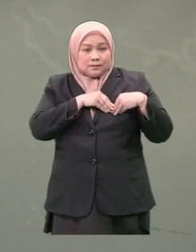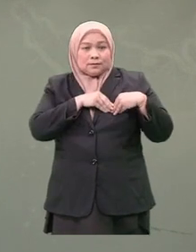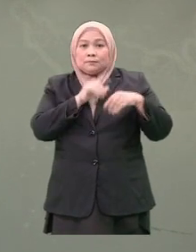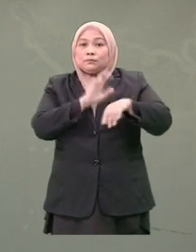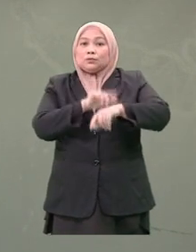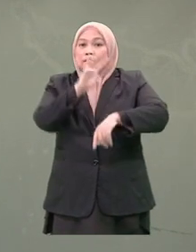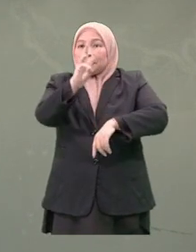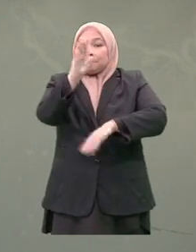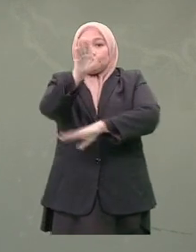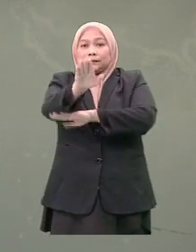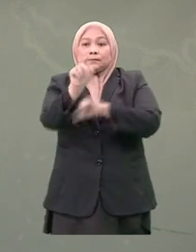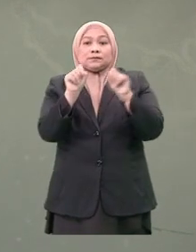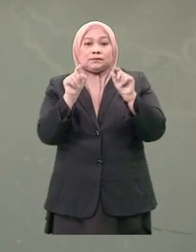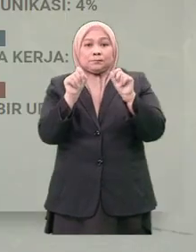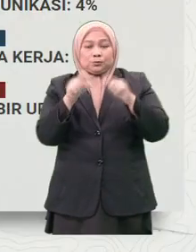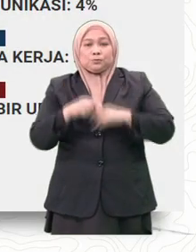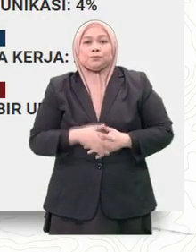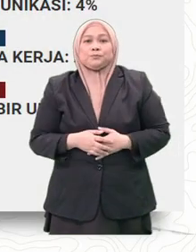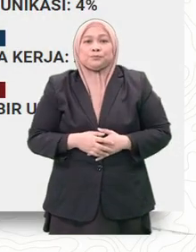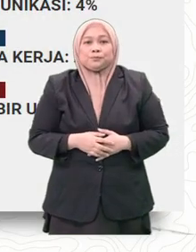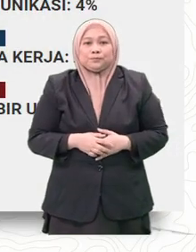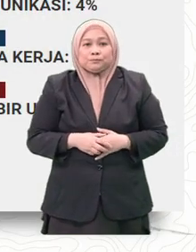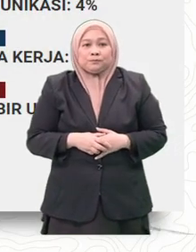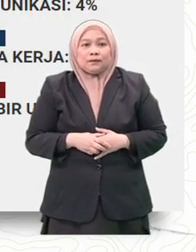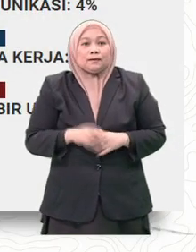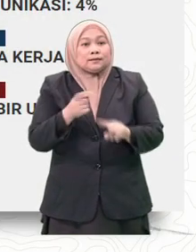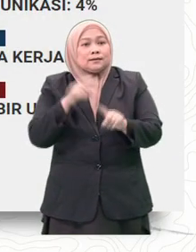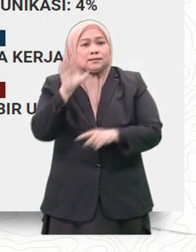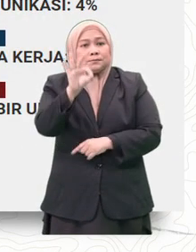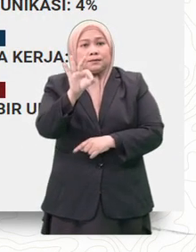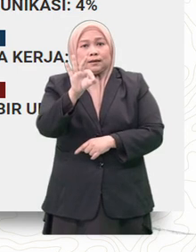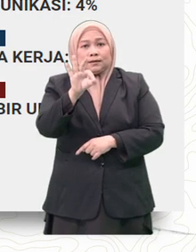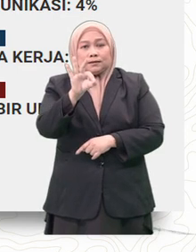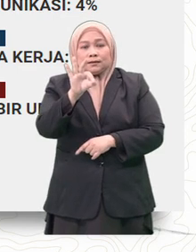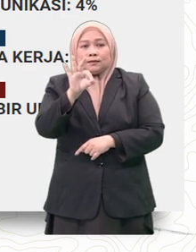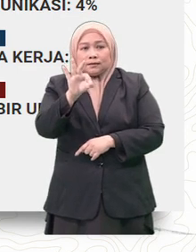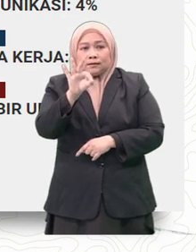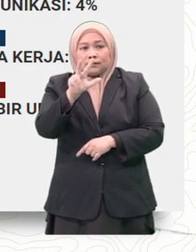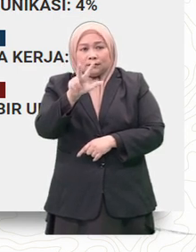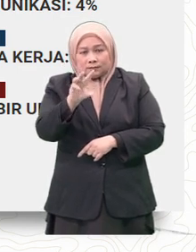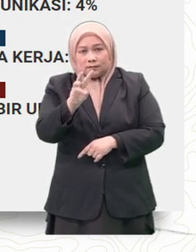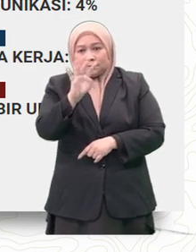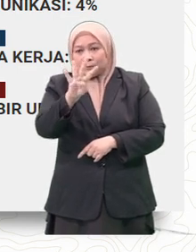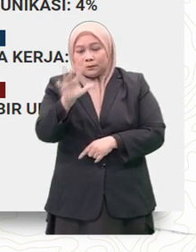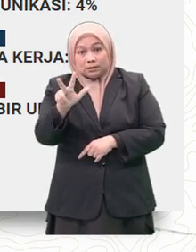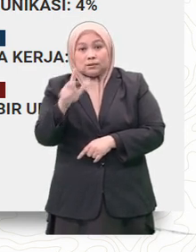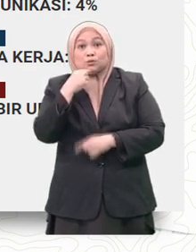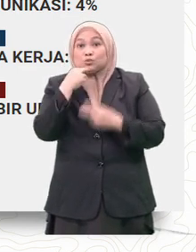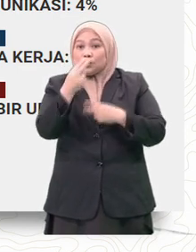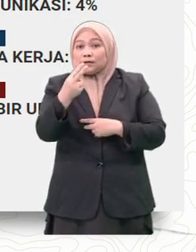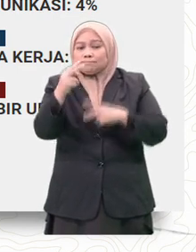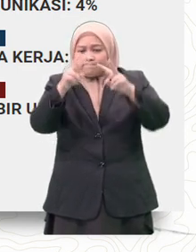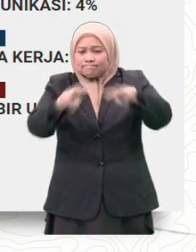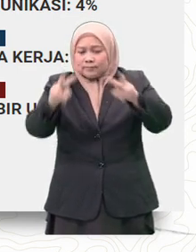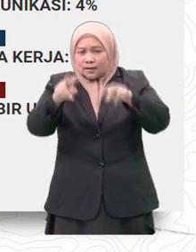pukul 6 Petang Sabtu 938 responden yang mengikuti gaji slide